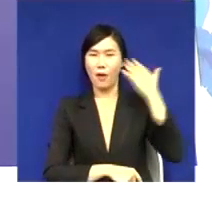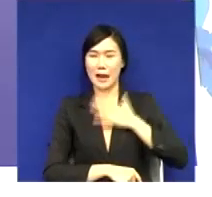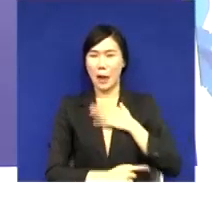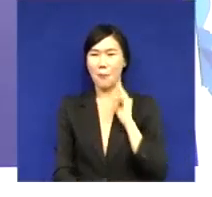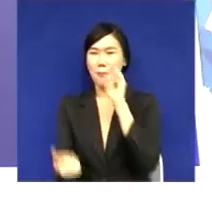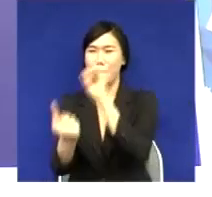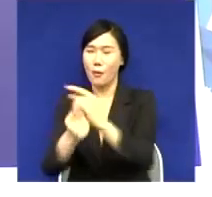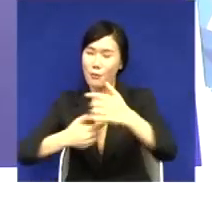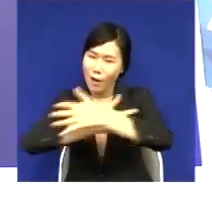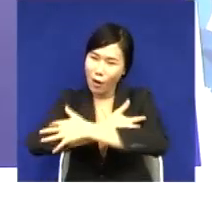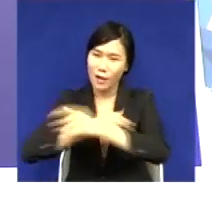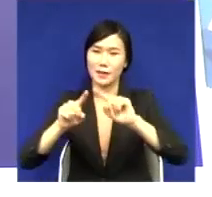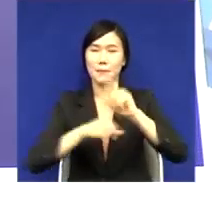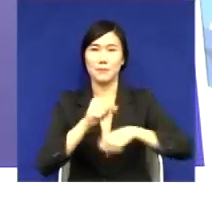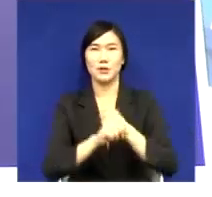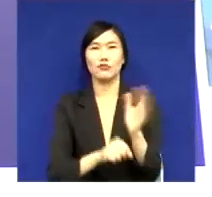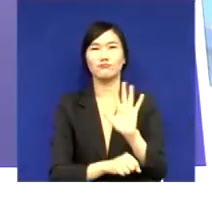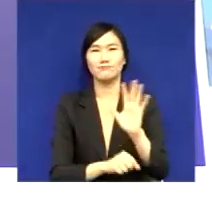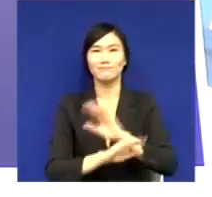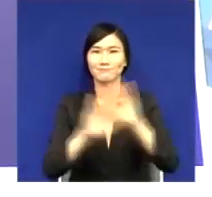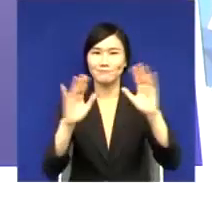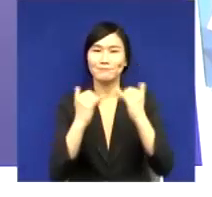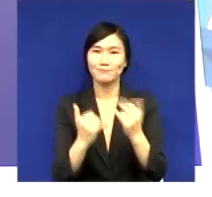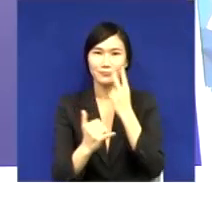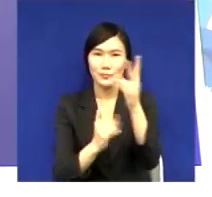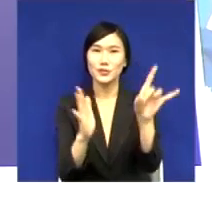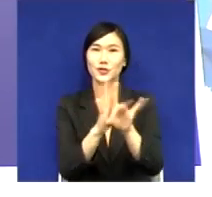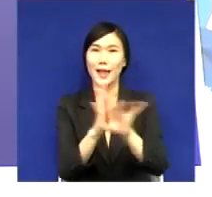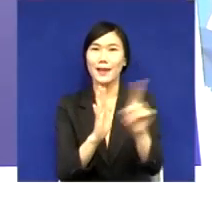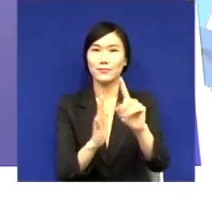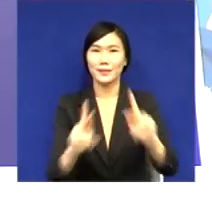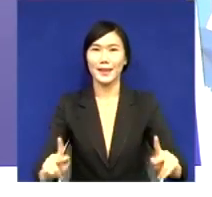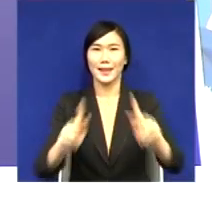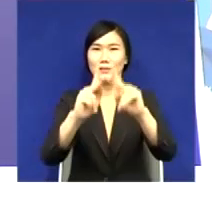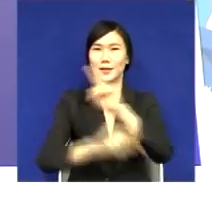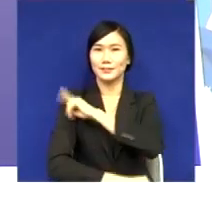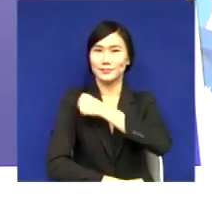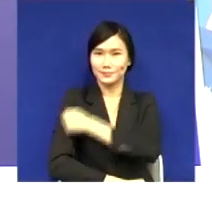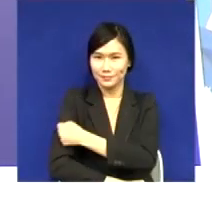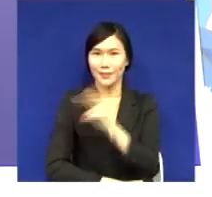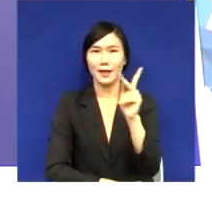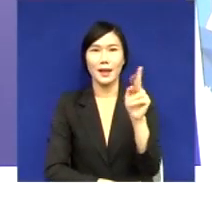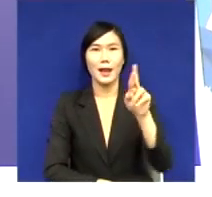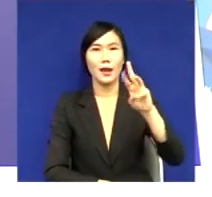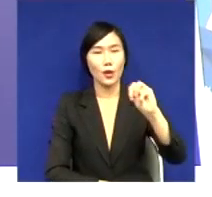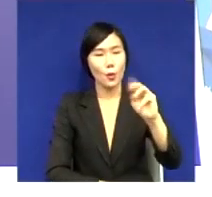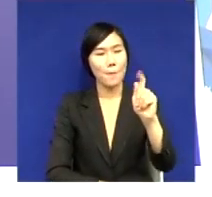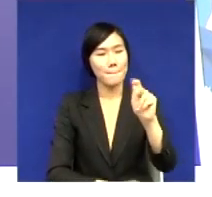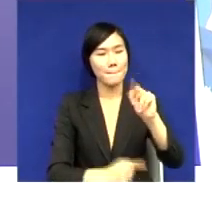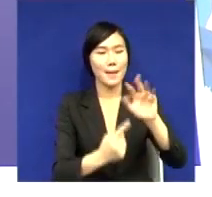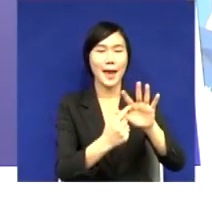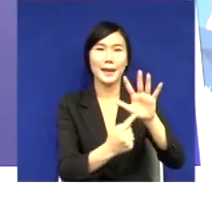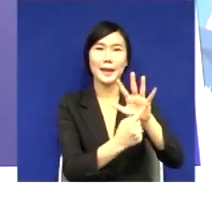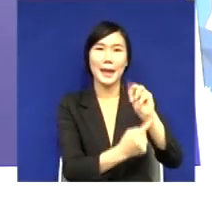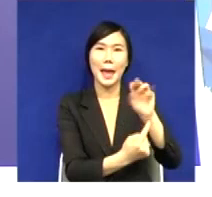ไปนะคะแล้วก็สุดท้ายนี้นะคะสำหรับกระทรวงสาธารณสุขและกรมอนามัยนะคะพวกเราทุกคนก็มี